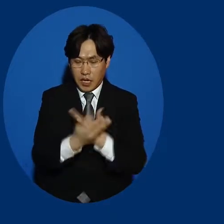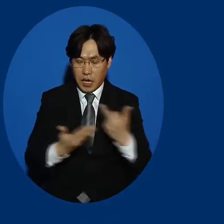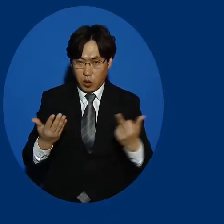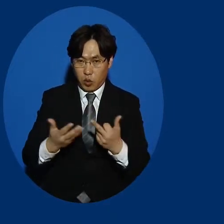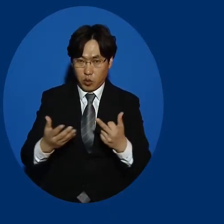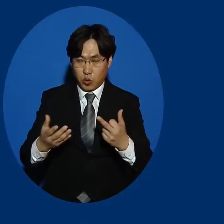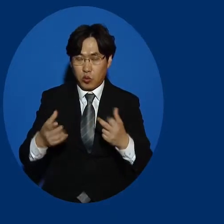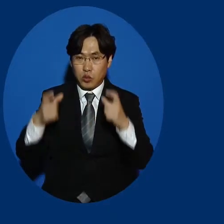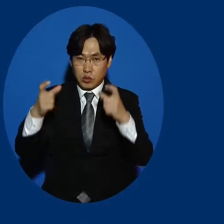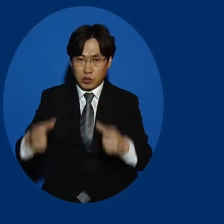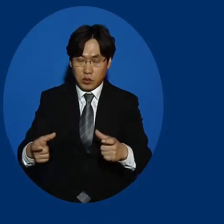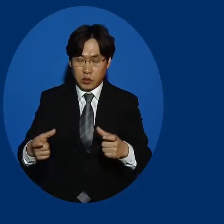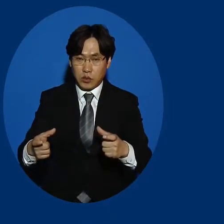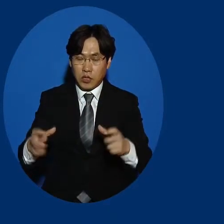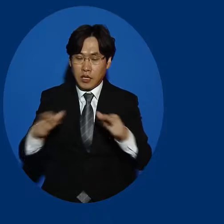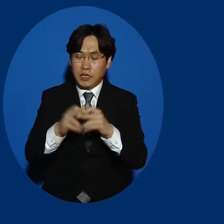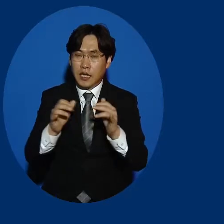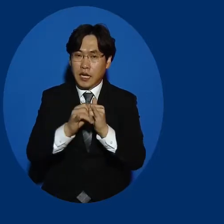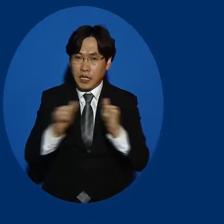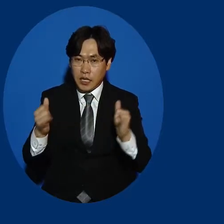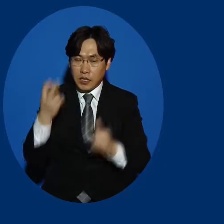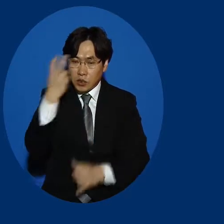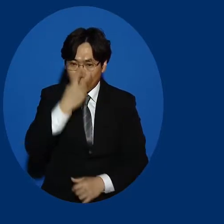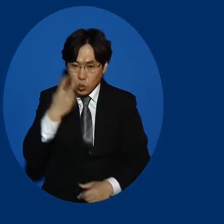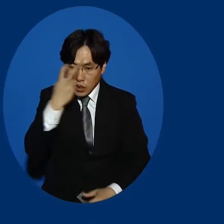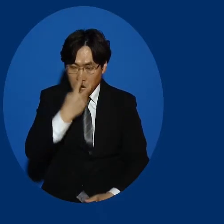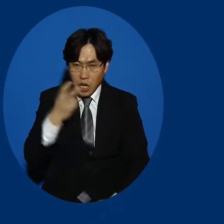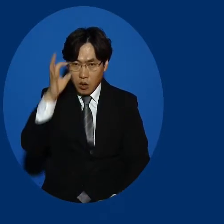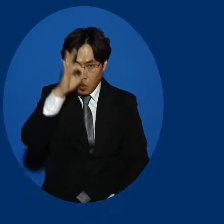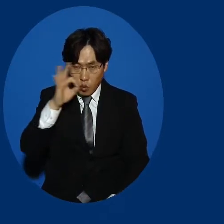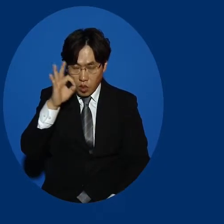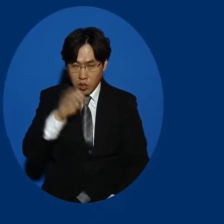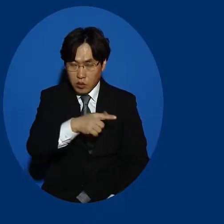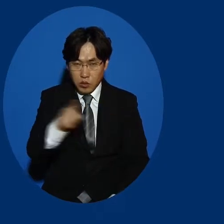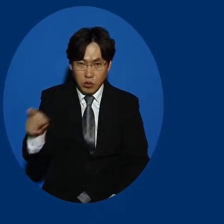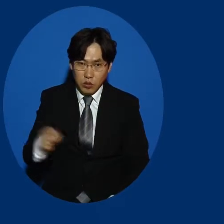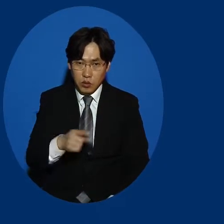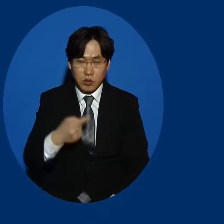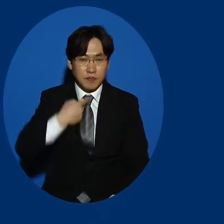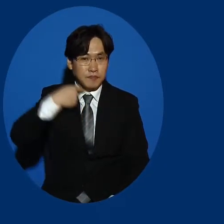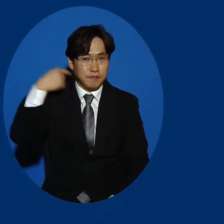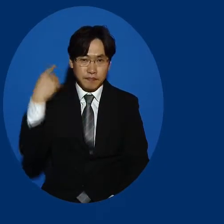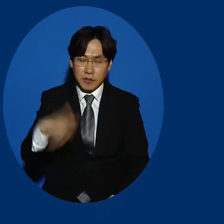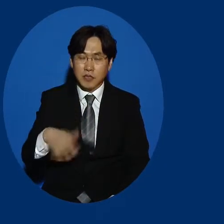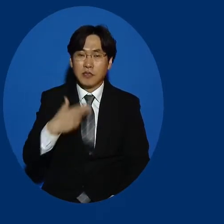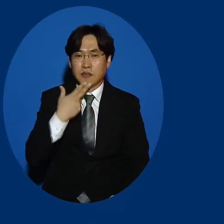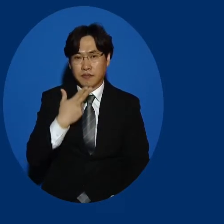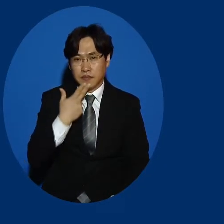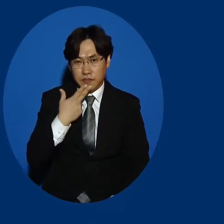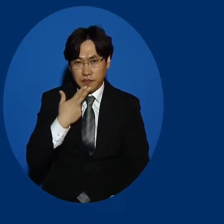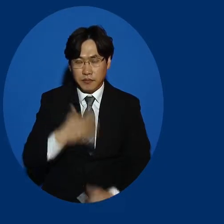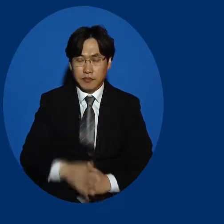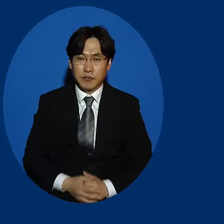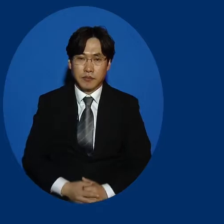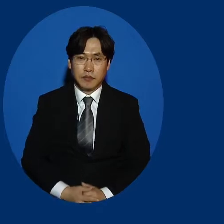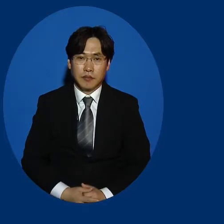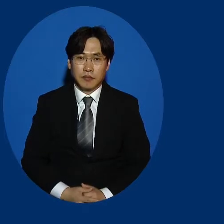강원도는 장애인 실태조사마저도 하지 못했습니다.